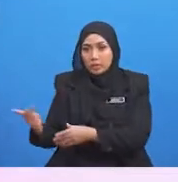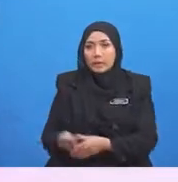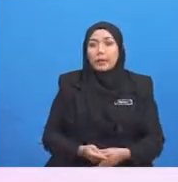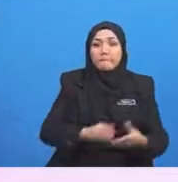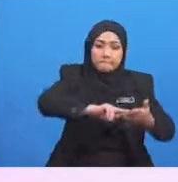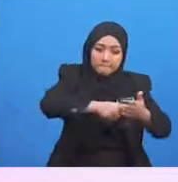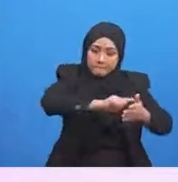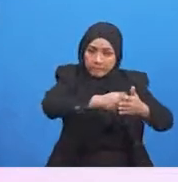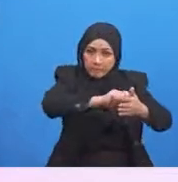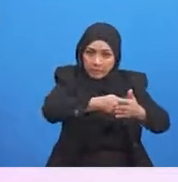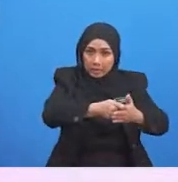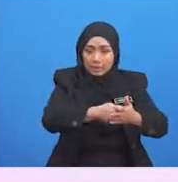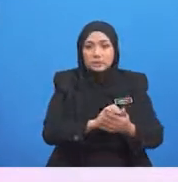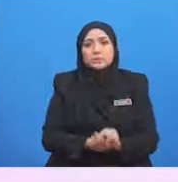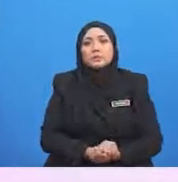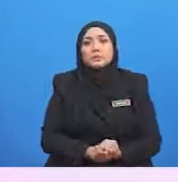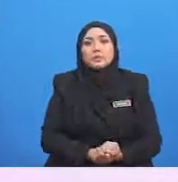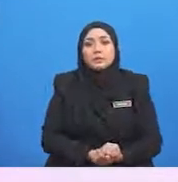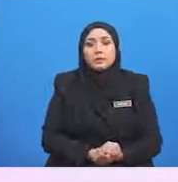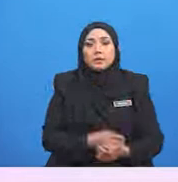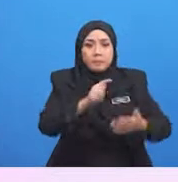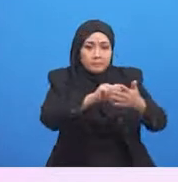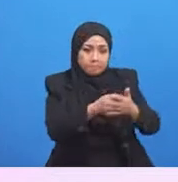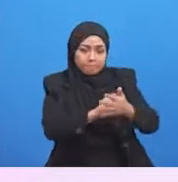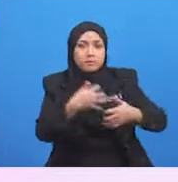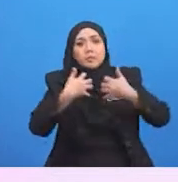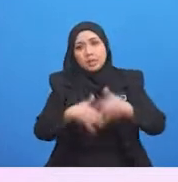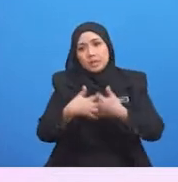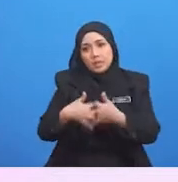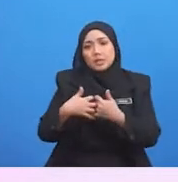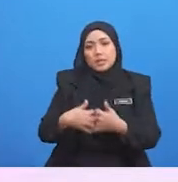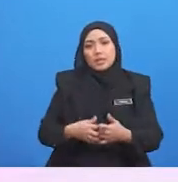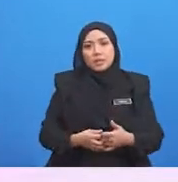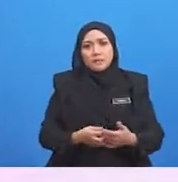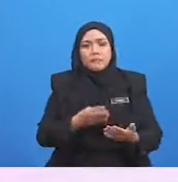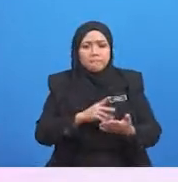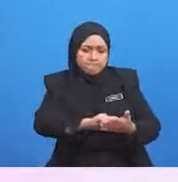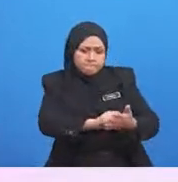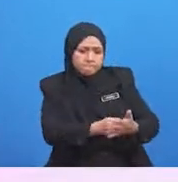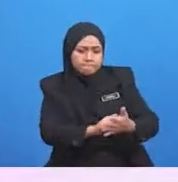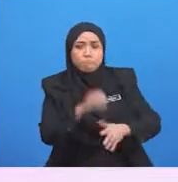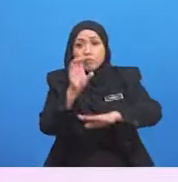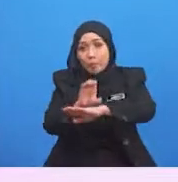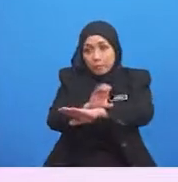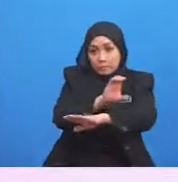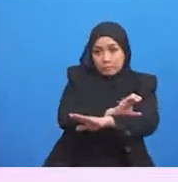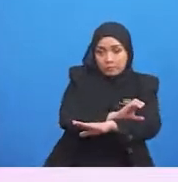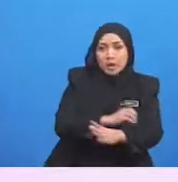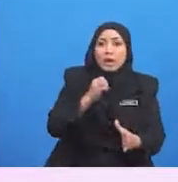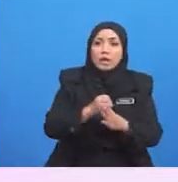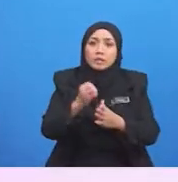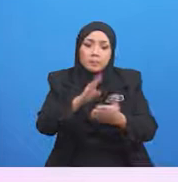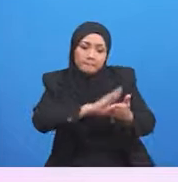serta penyelenggaraan peralatan kilang, membaiki komputer ataupun